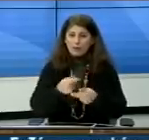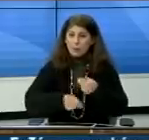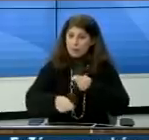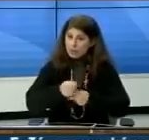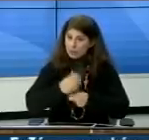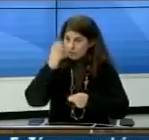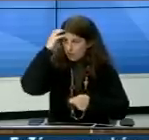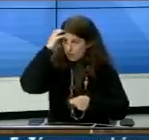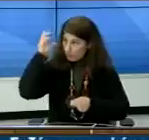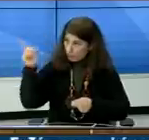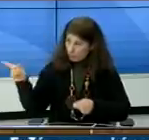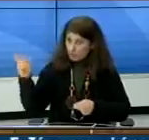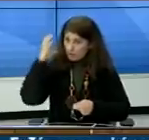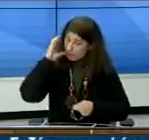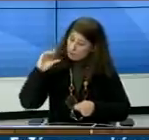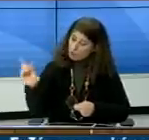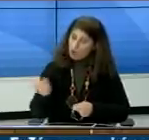αυτά,